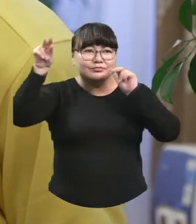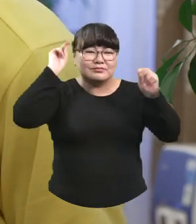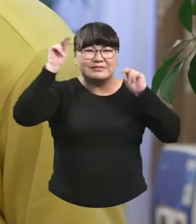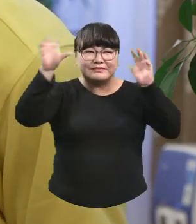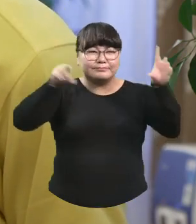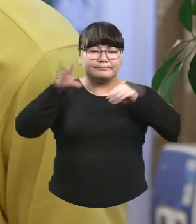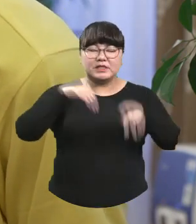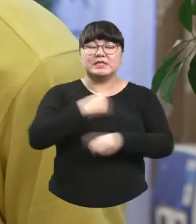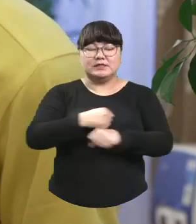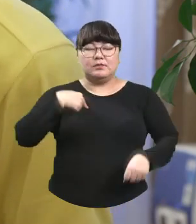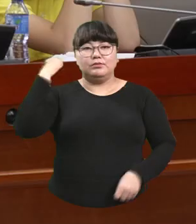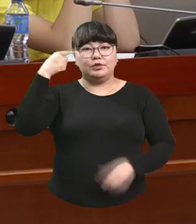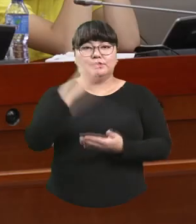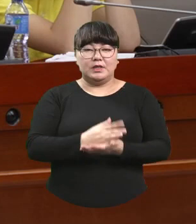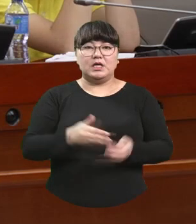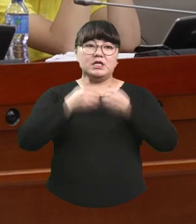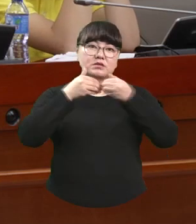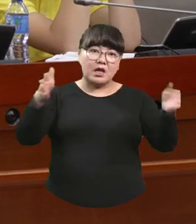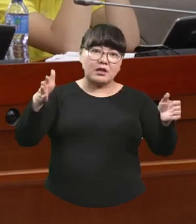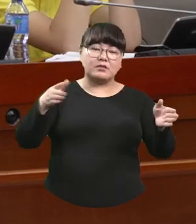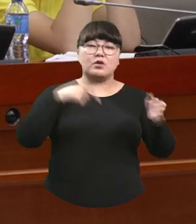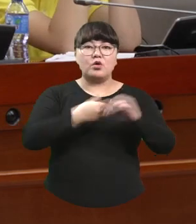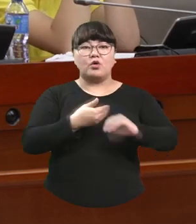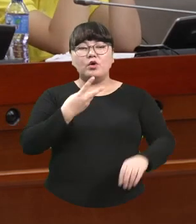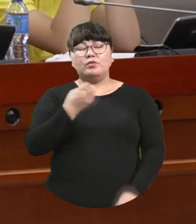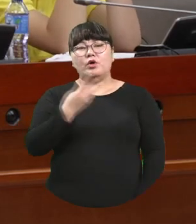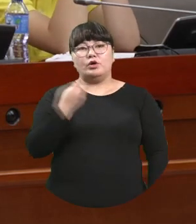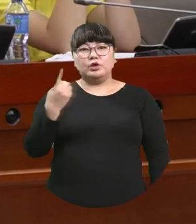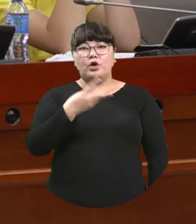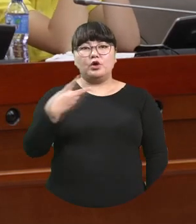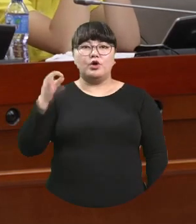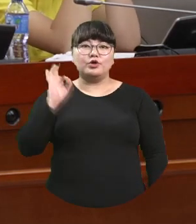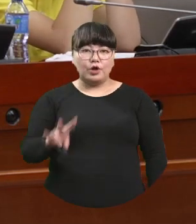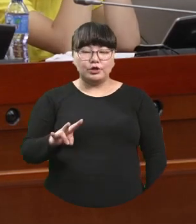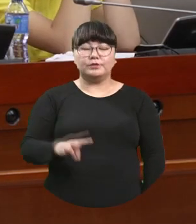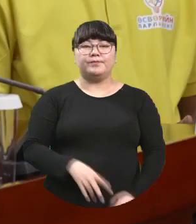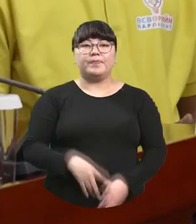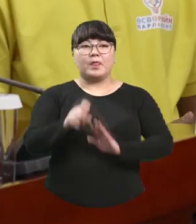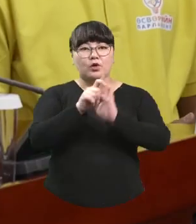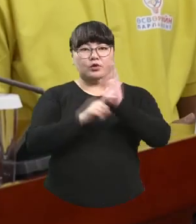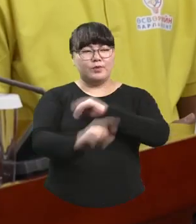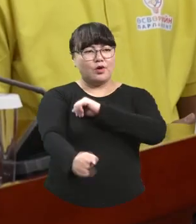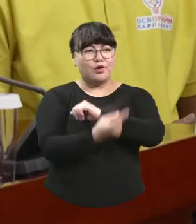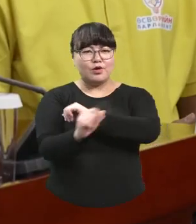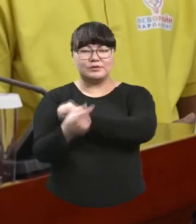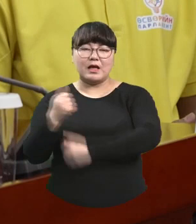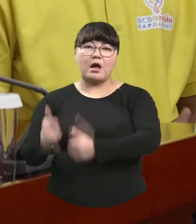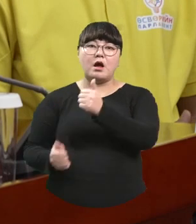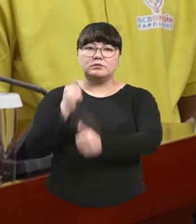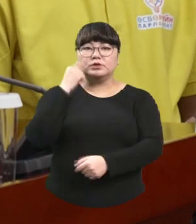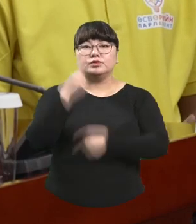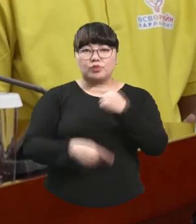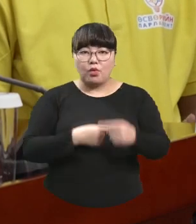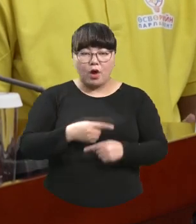авах хэрэгтэй гэж бодож байгаа. Нийслэлийн үйл ажиллагааны өмнө 2021-2022 оны хөтөлбөрийн онцлох